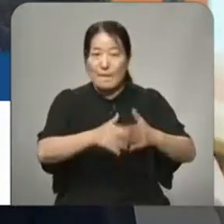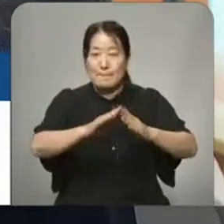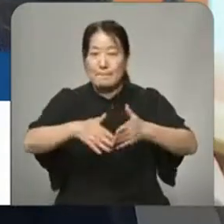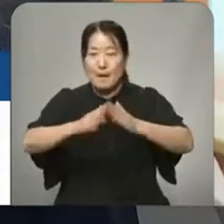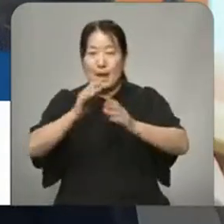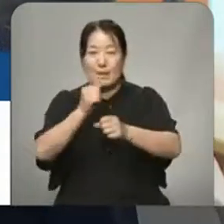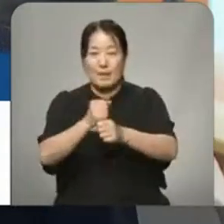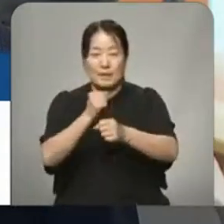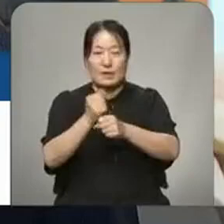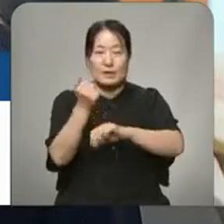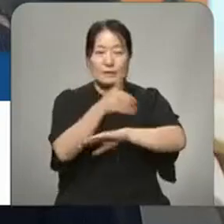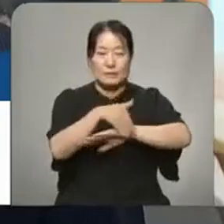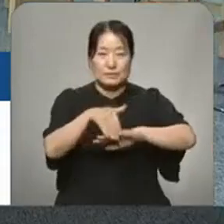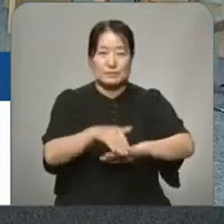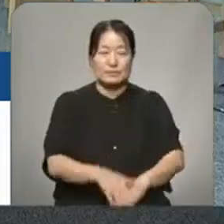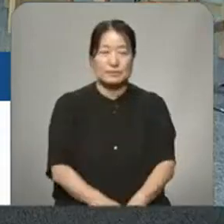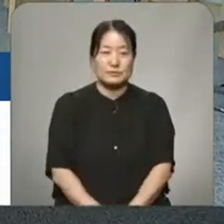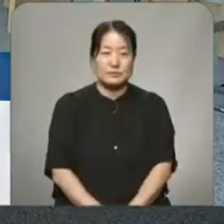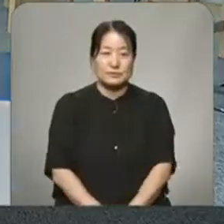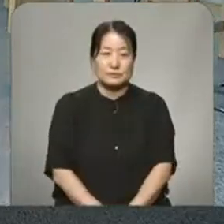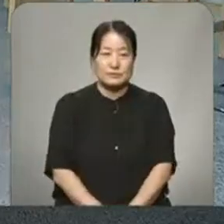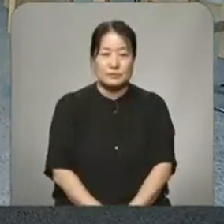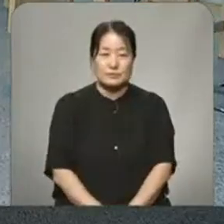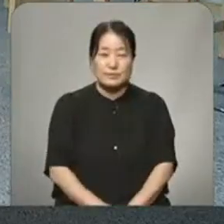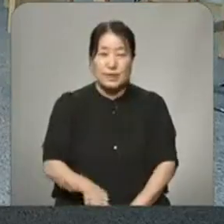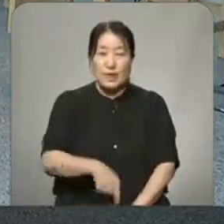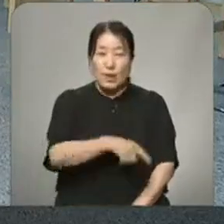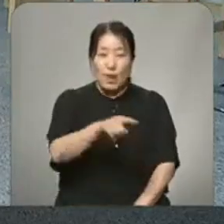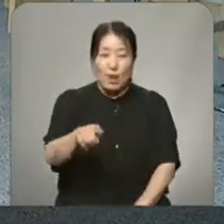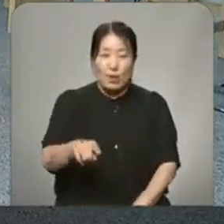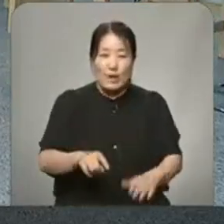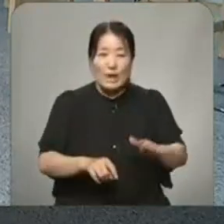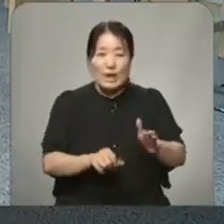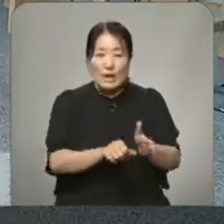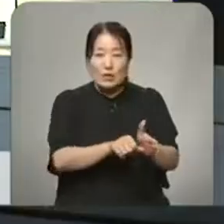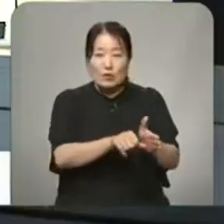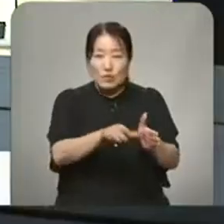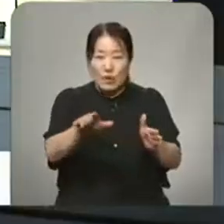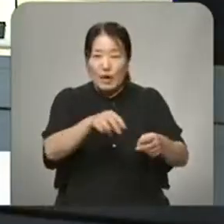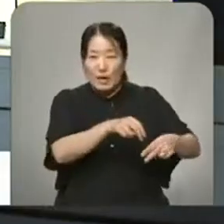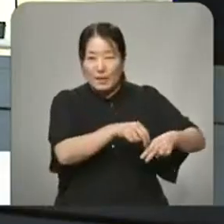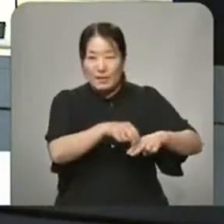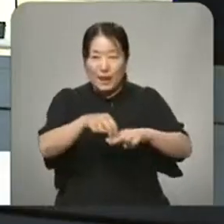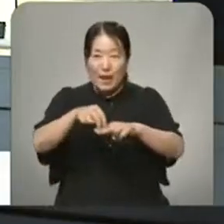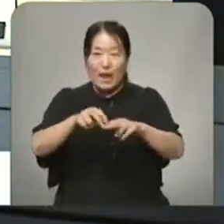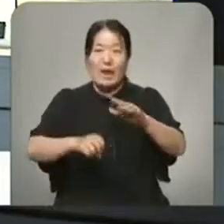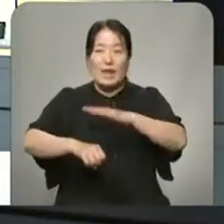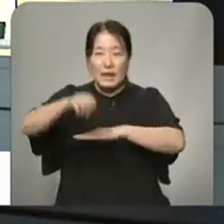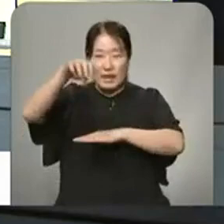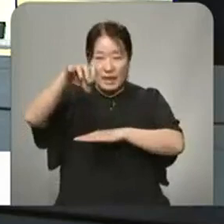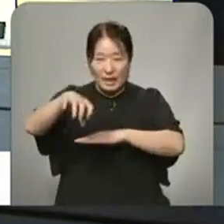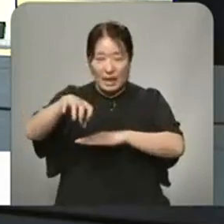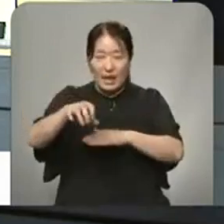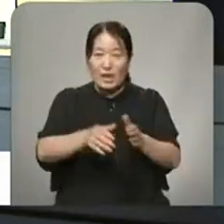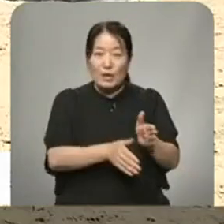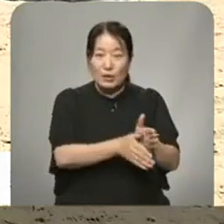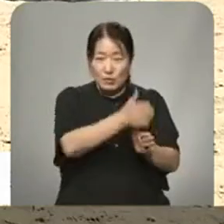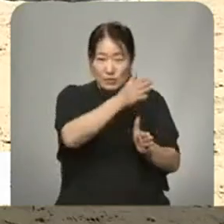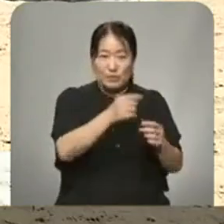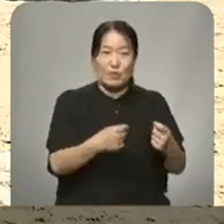공공에서 체계적으로 개발하기 위해서. 국내 1호 서핑 관광지 양양군이 스마트 관광 추진과 도심 개발 사업을 통해